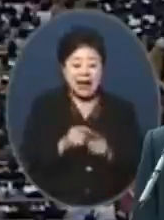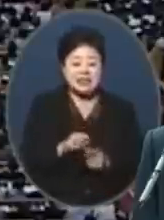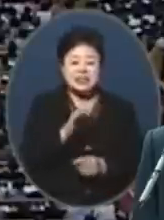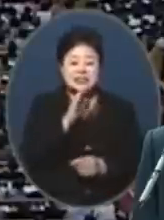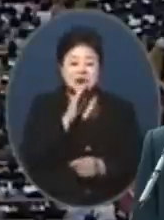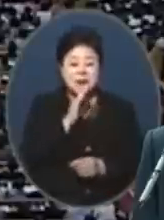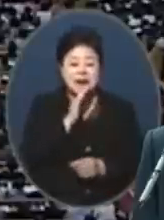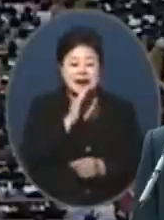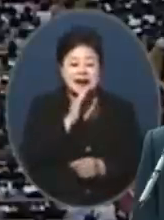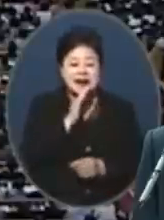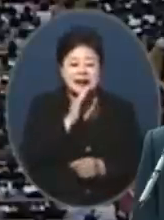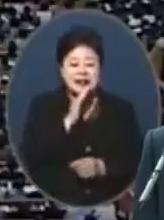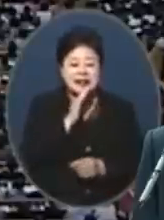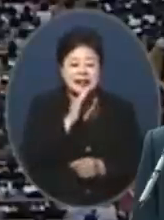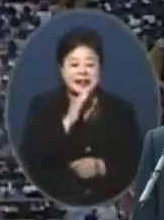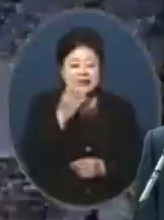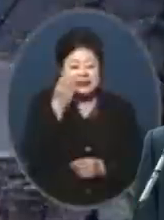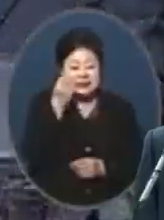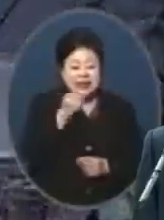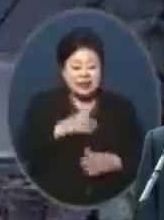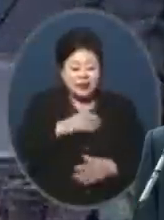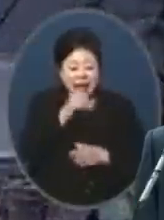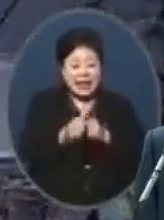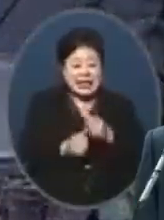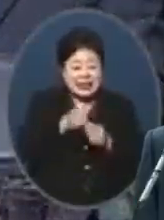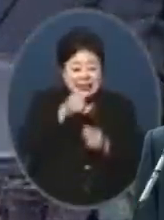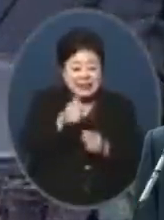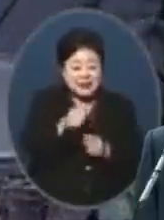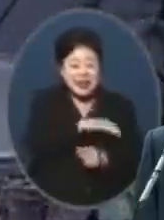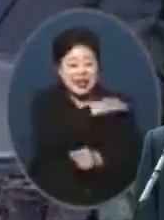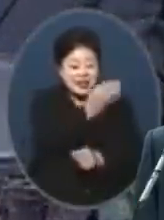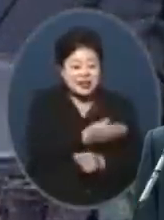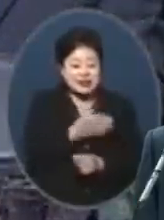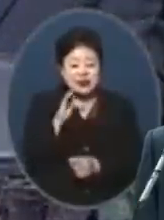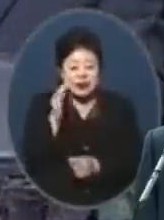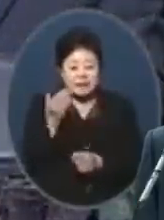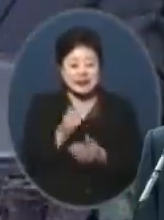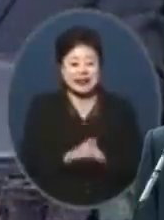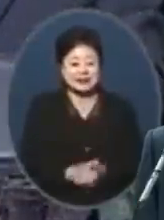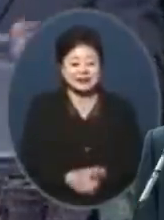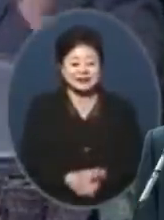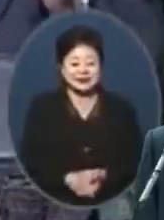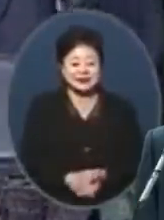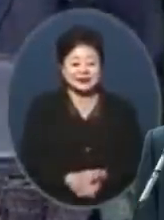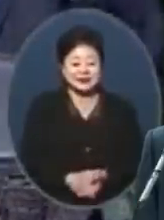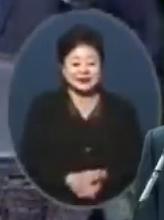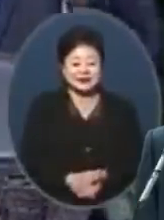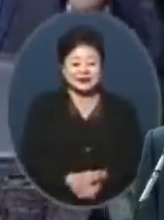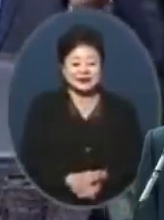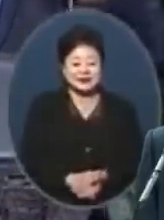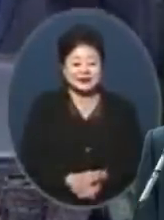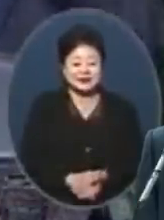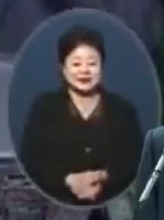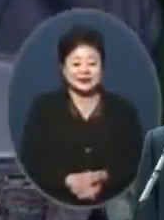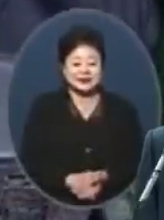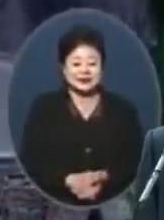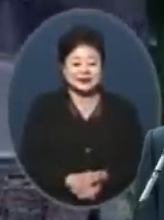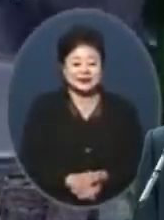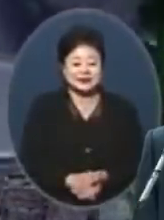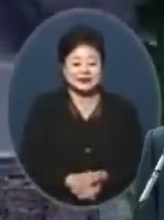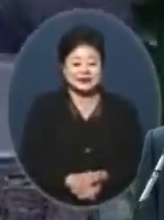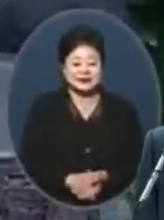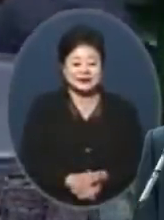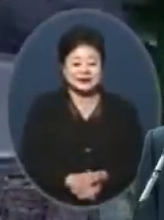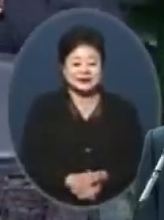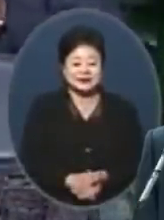실제로 신기한 하나님의 능력이 되어 있는 것입니다. This is the amazing truth that our